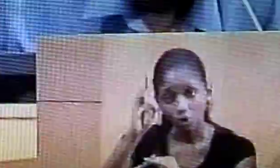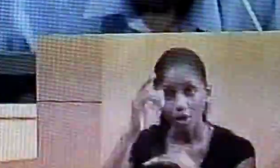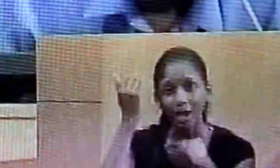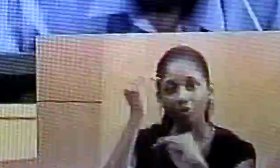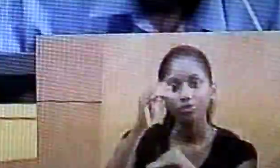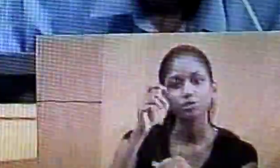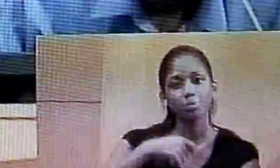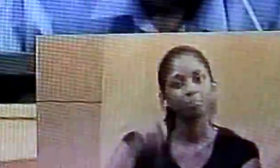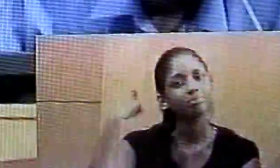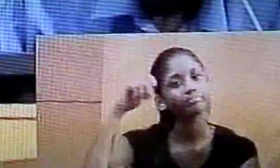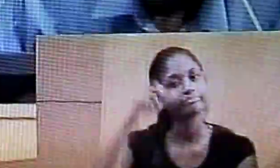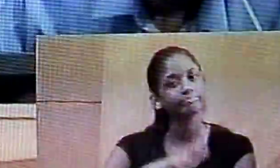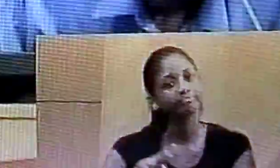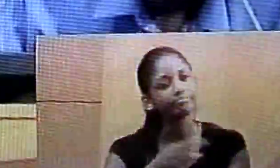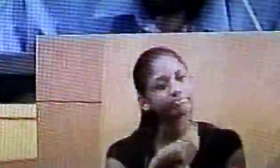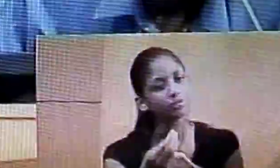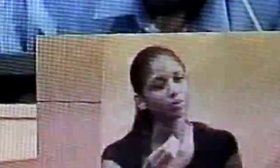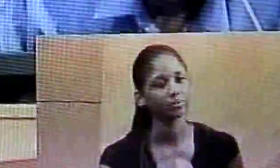accorde.